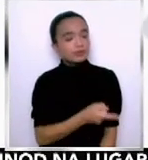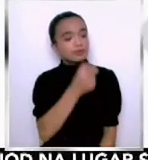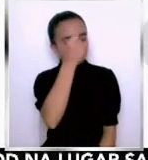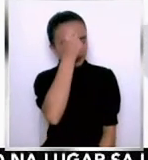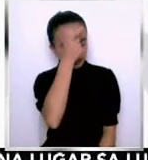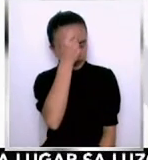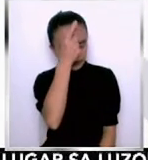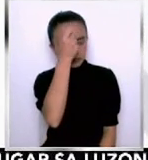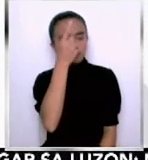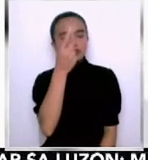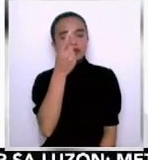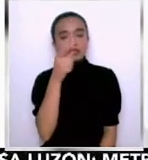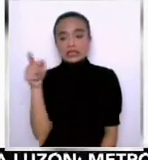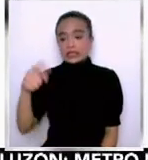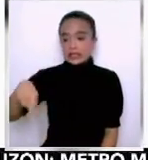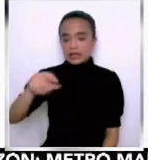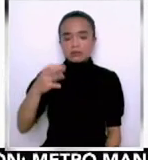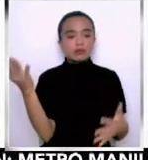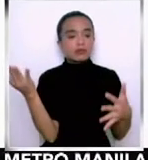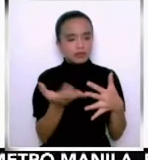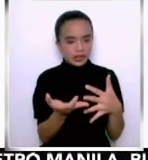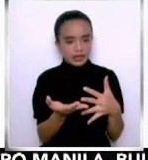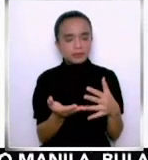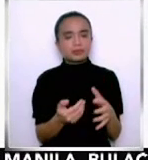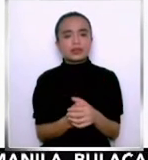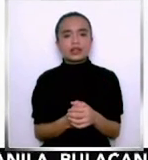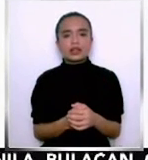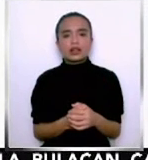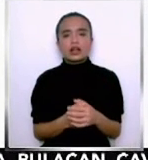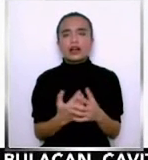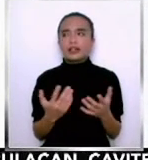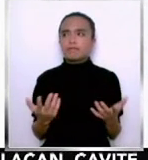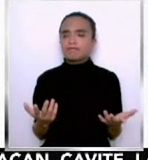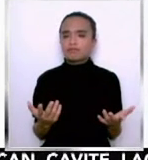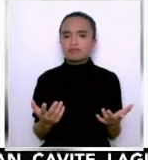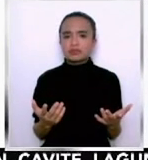magpa-file talaga sila ng ganito, and we do not know when